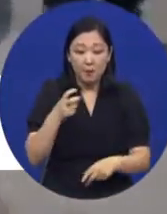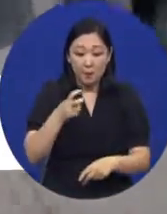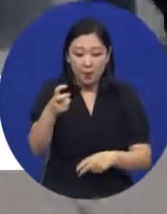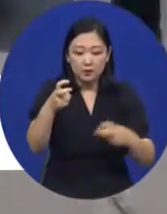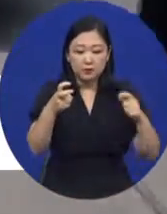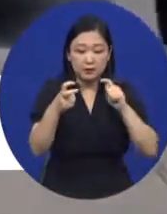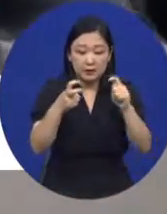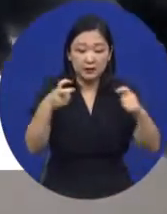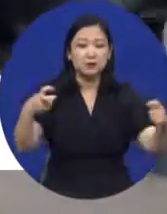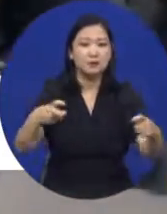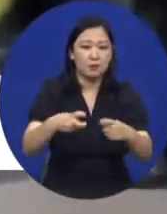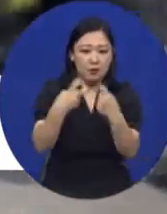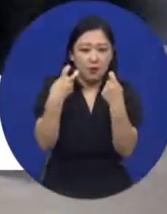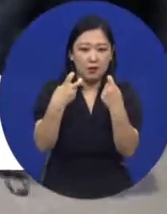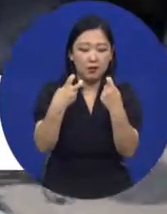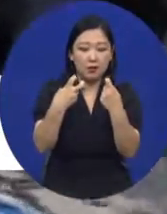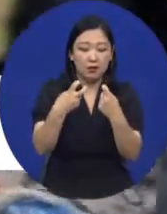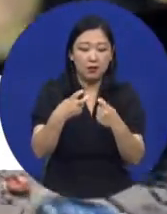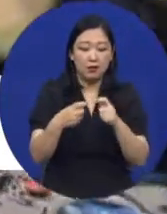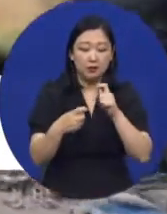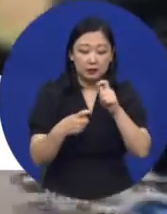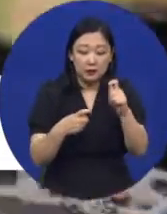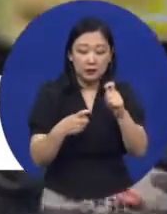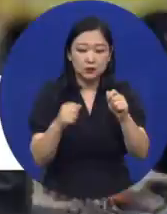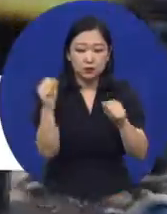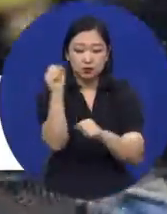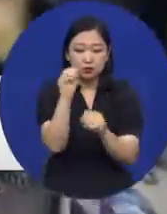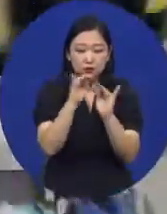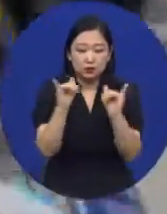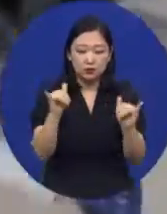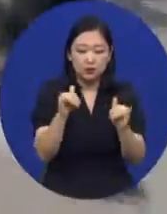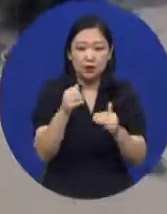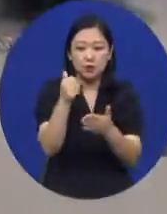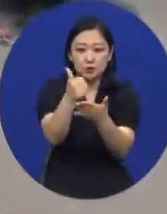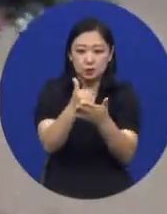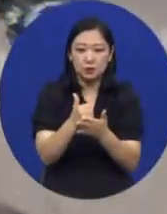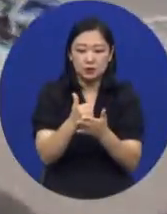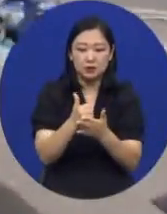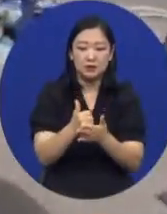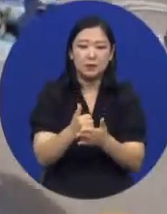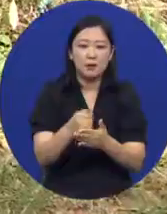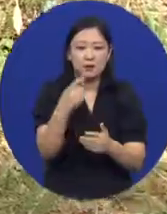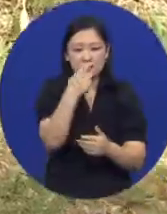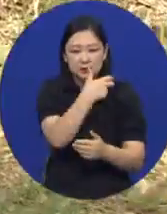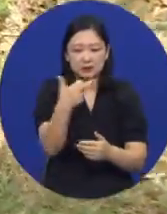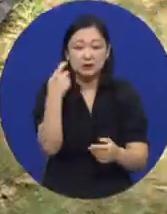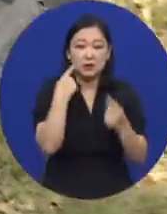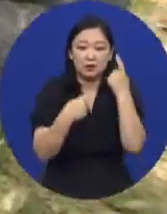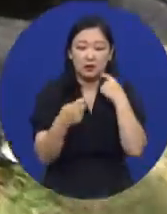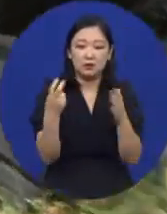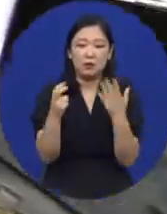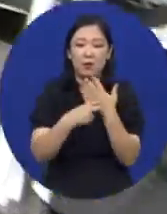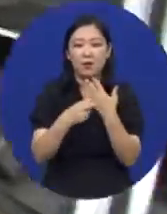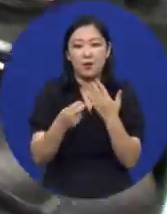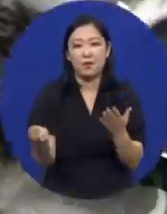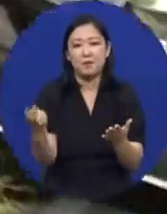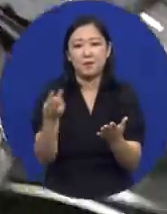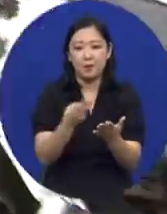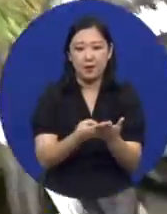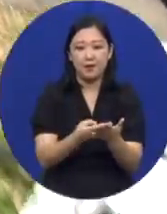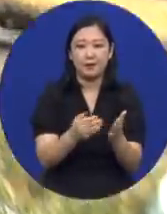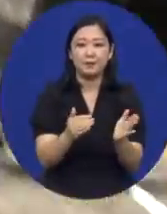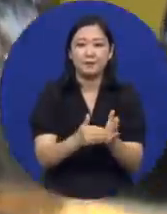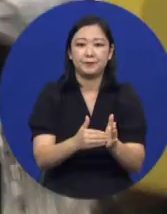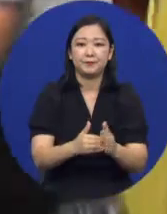발생했습니다. 이 사고로 택시 운전기사와 승객이 크게 다쳐 병원으로 옮겨졌고 버스 승객 8명도 부상을